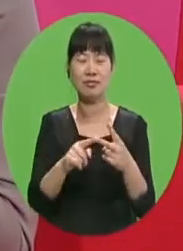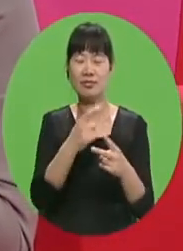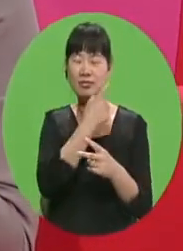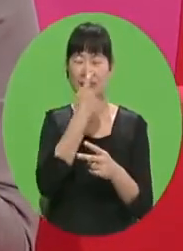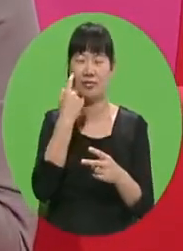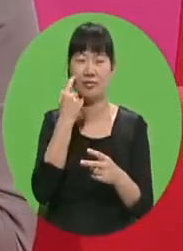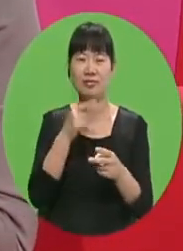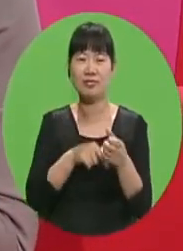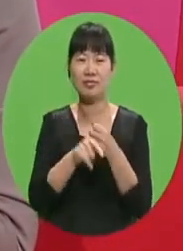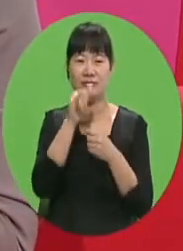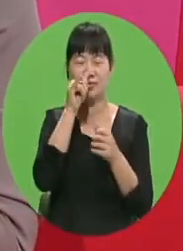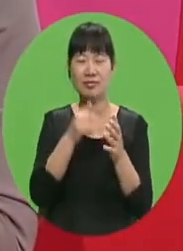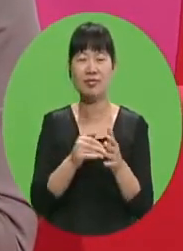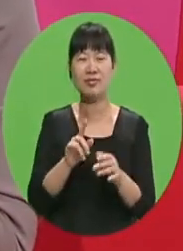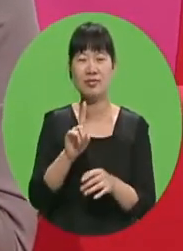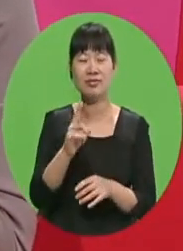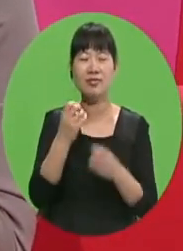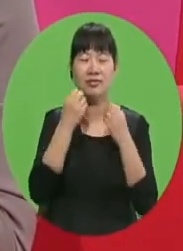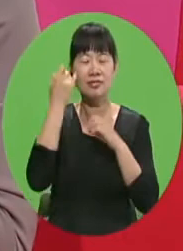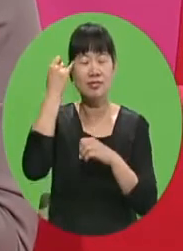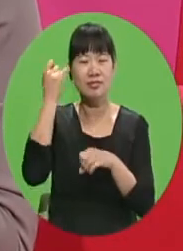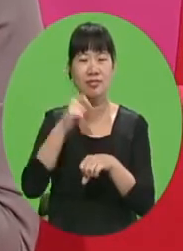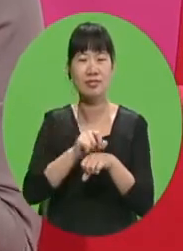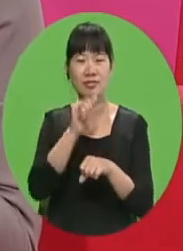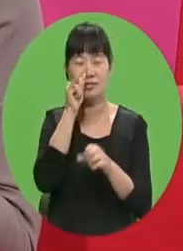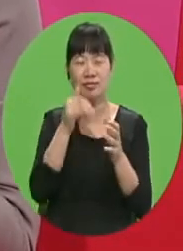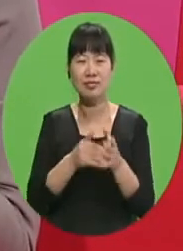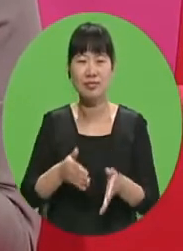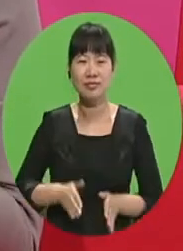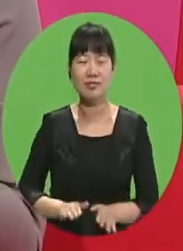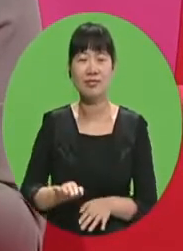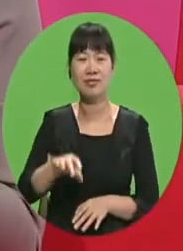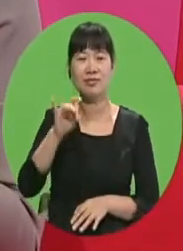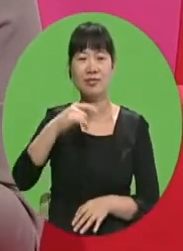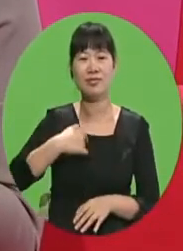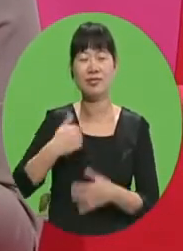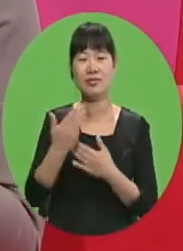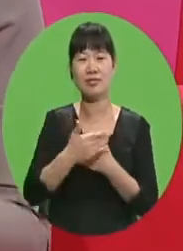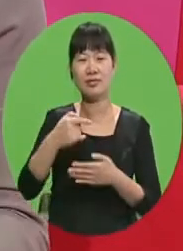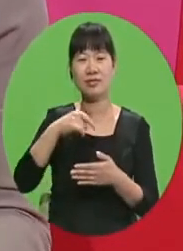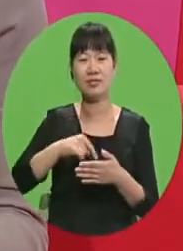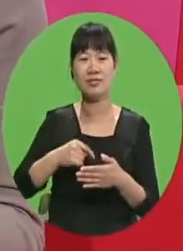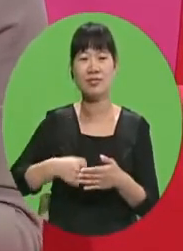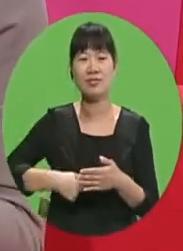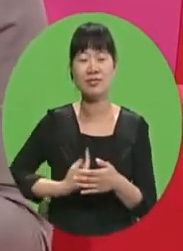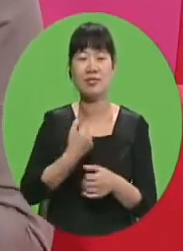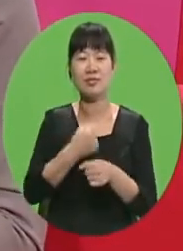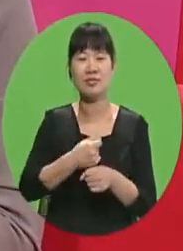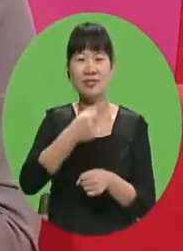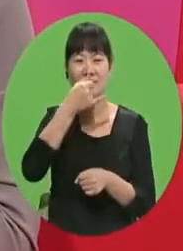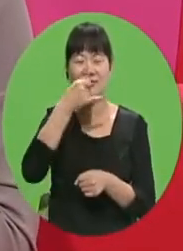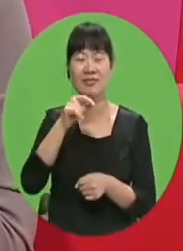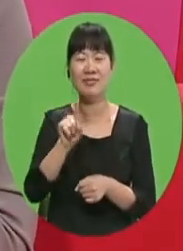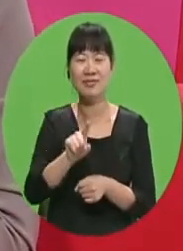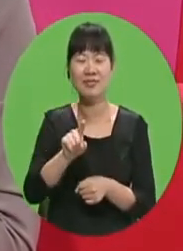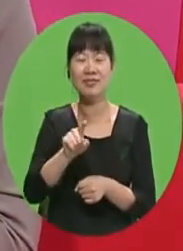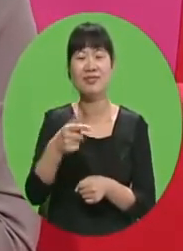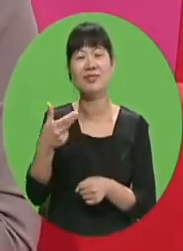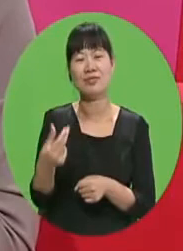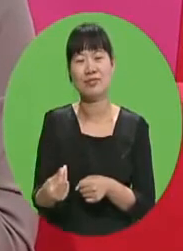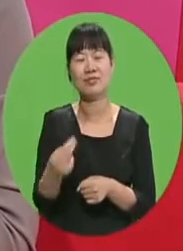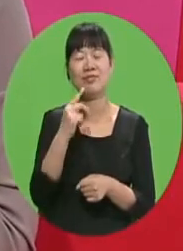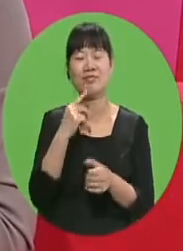의미가 있는데 하나는 창의성이에요. 뭐냐면 아이가 태어나서 처음으로 자기 몸에서 스스로 생산해내는 게 바로